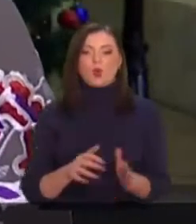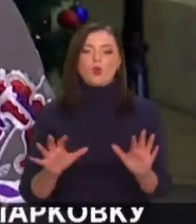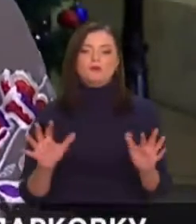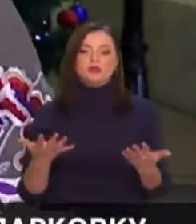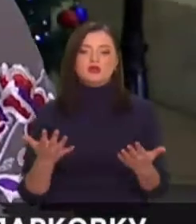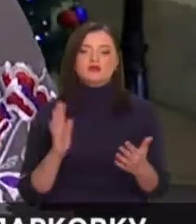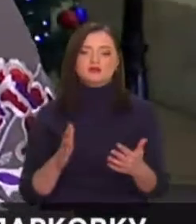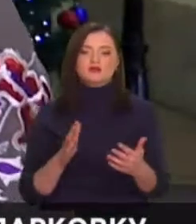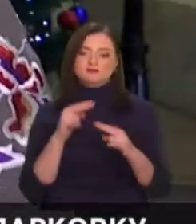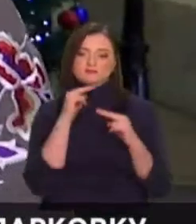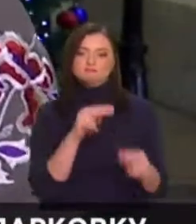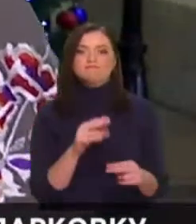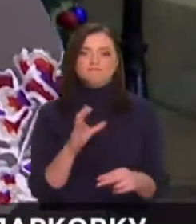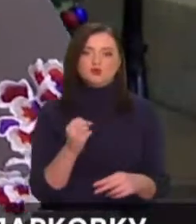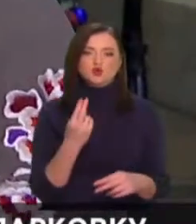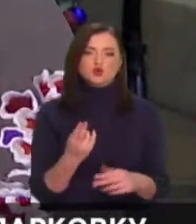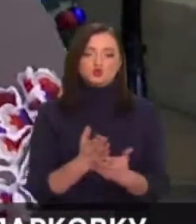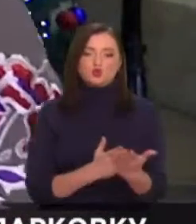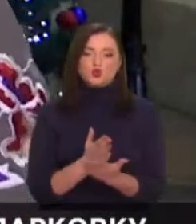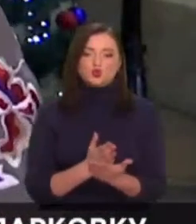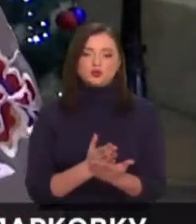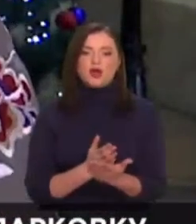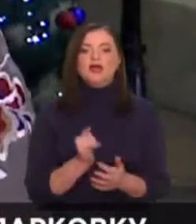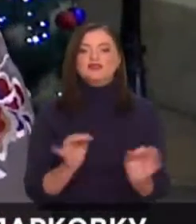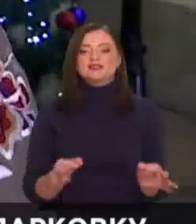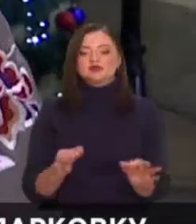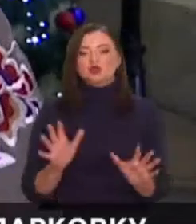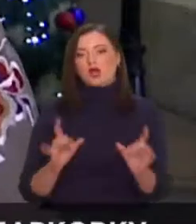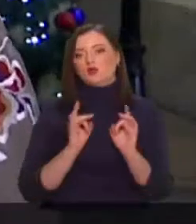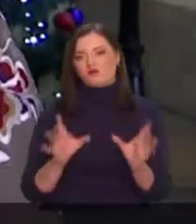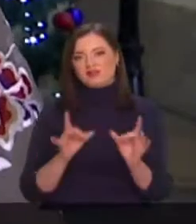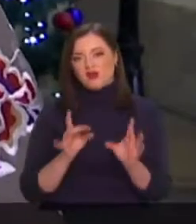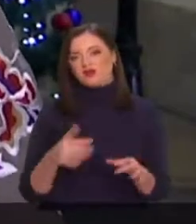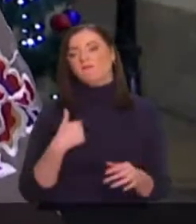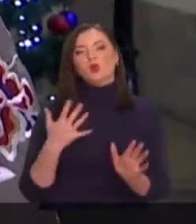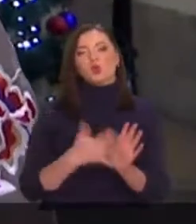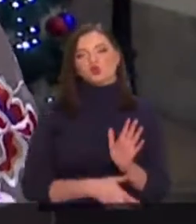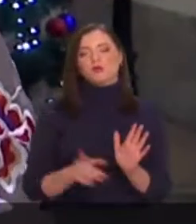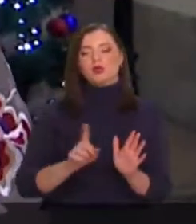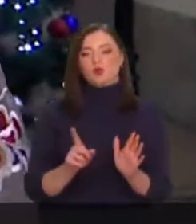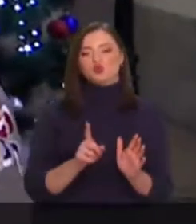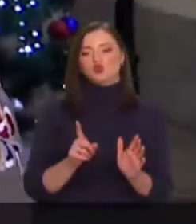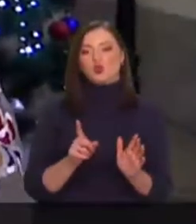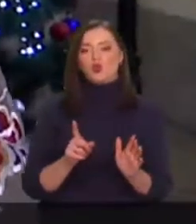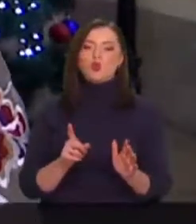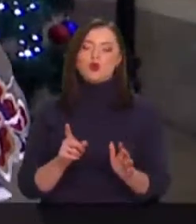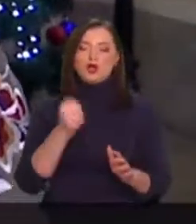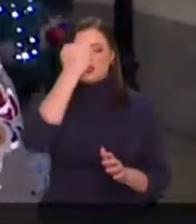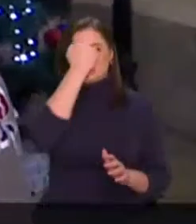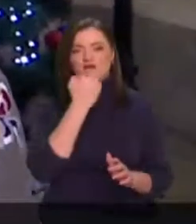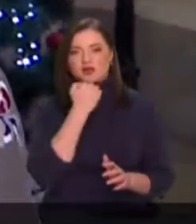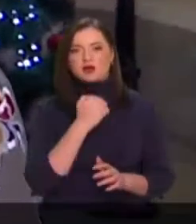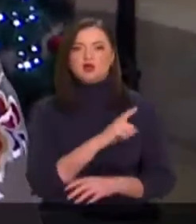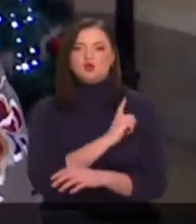опинилися в зоні уваги соціальних служб. Ну і, звичайно, в свята ми розуміємо, що завдяки